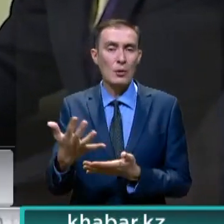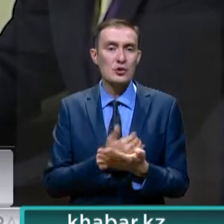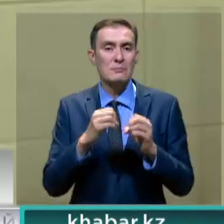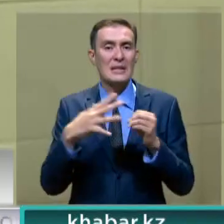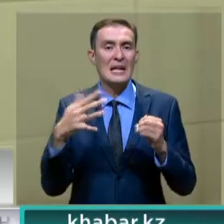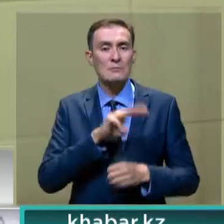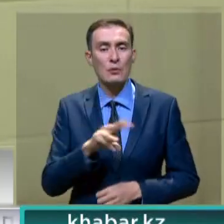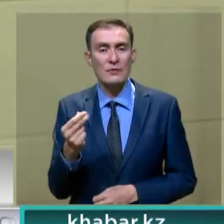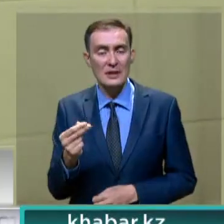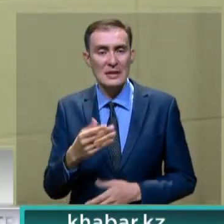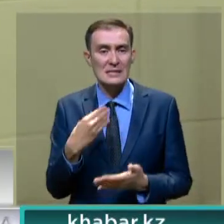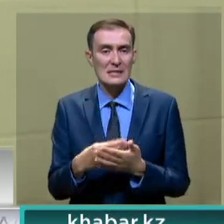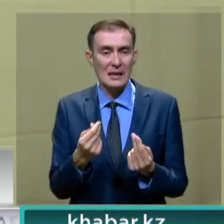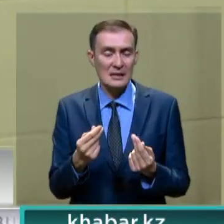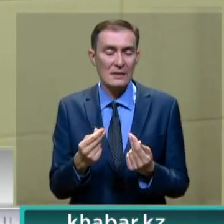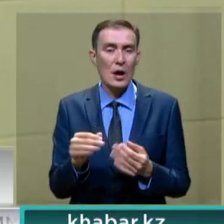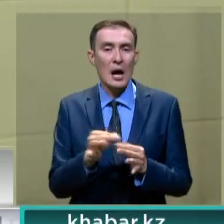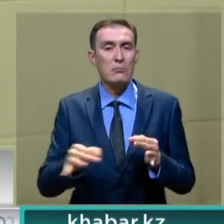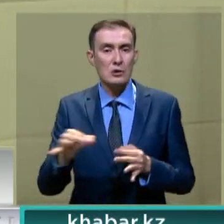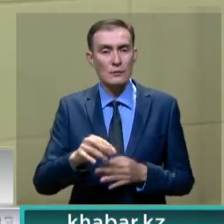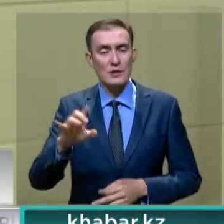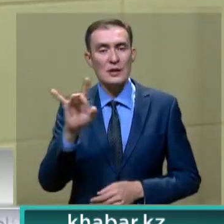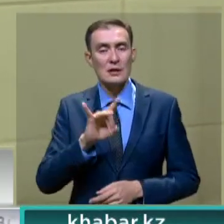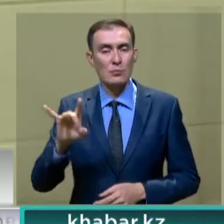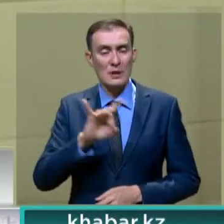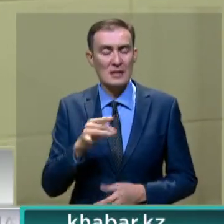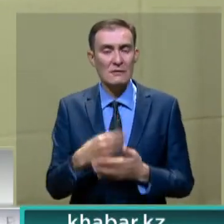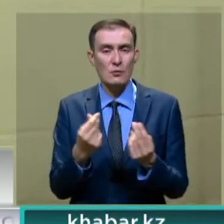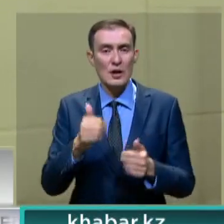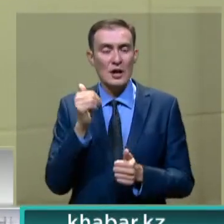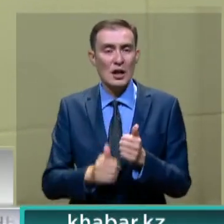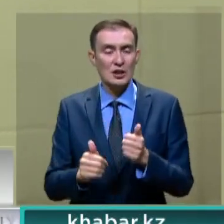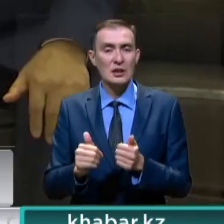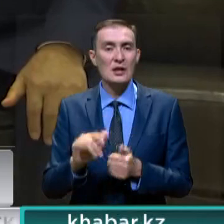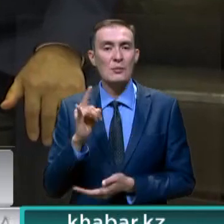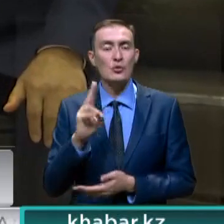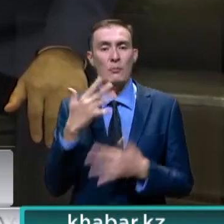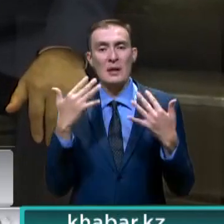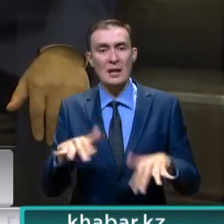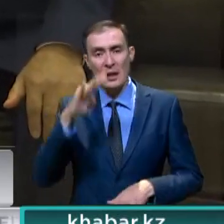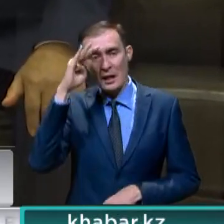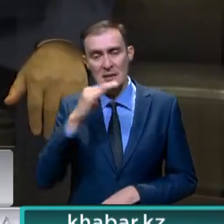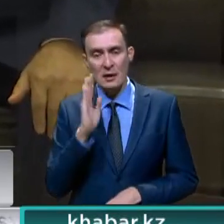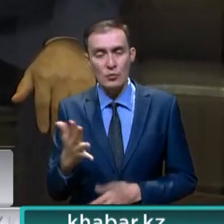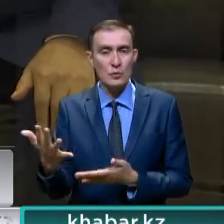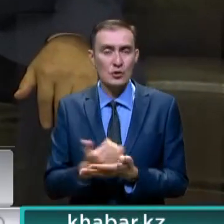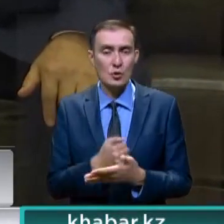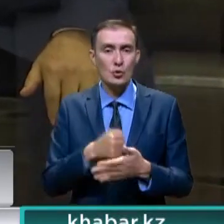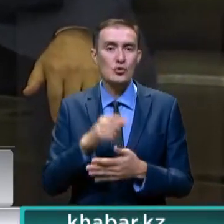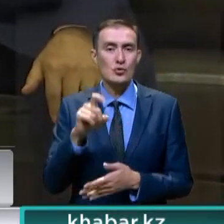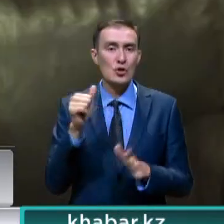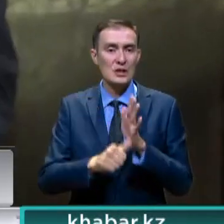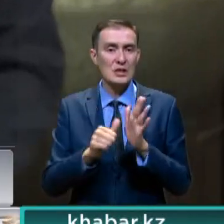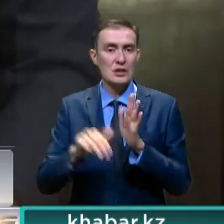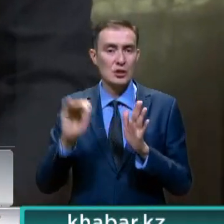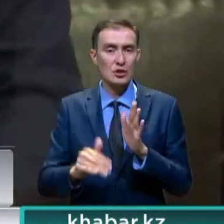тенге и средств местного и республиканского бюджетов. Также каждый ребенок, потерявший кормильца, будет получать до 160 тысяч